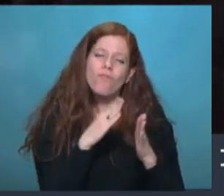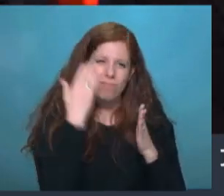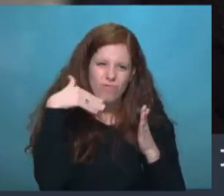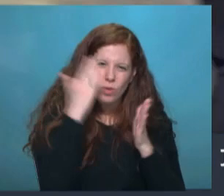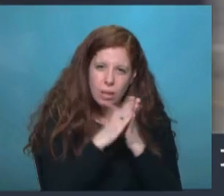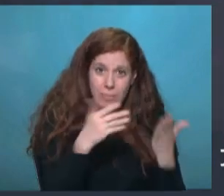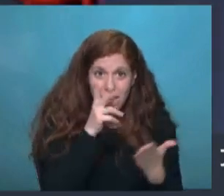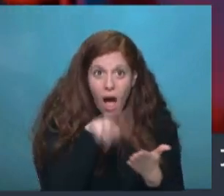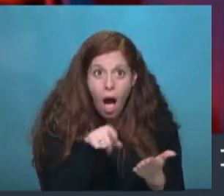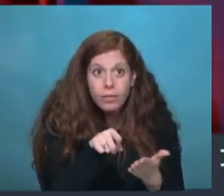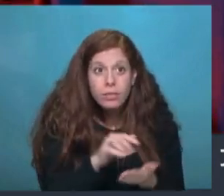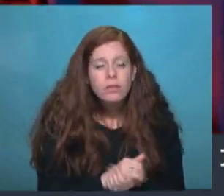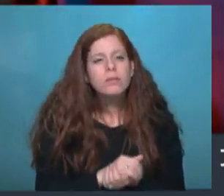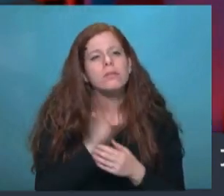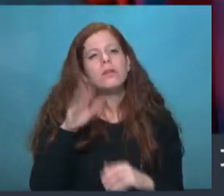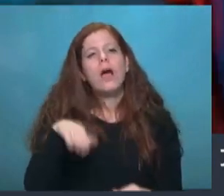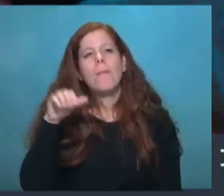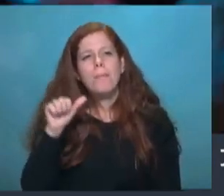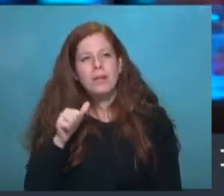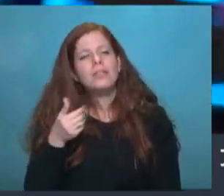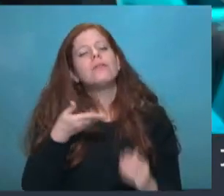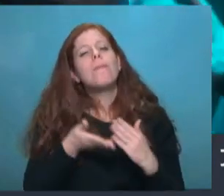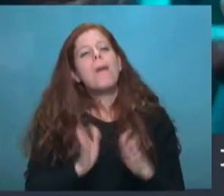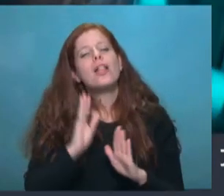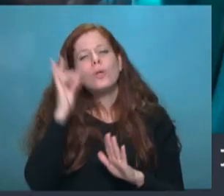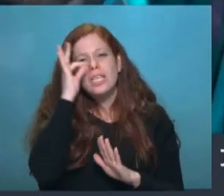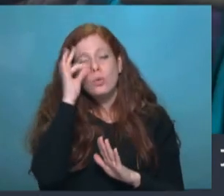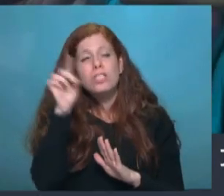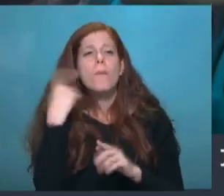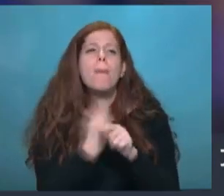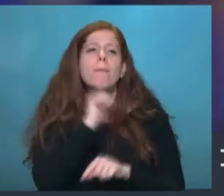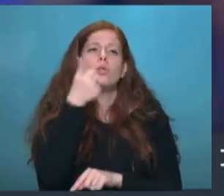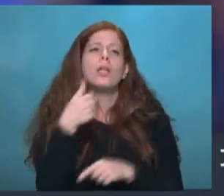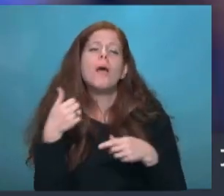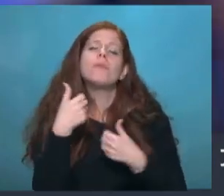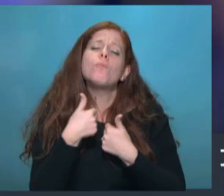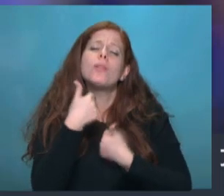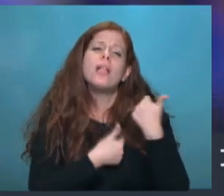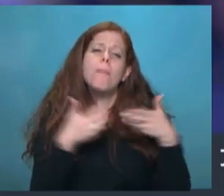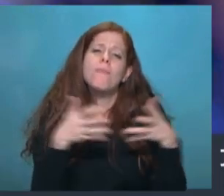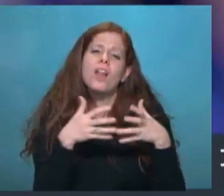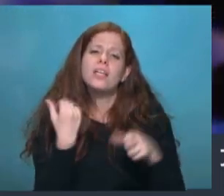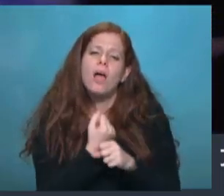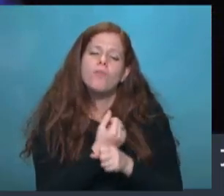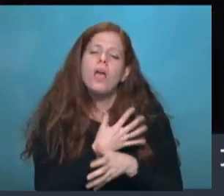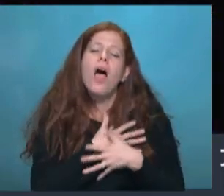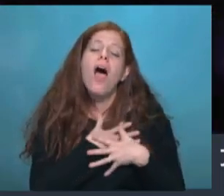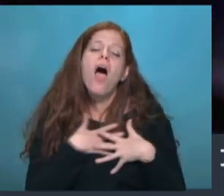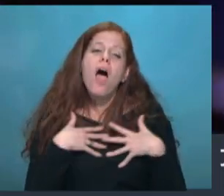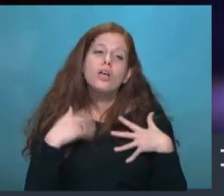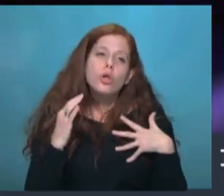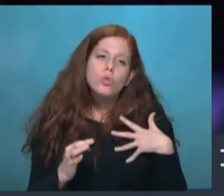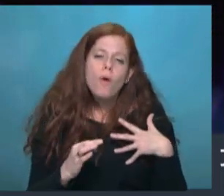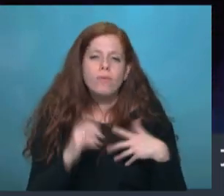גם אמילי מואטי, בת ליוצאת טוניס, שמתמודדת בפעם הראשונה במפלגת העבודה, חשה היטב את נחת לשונם של